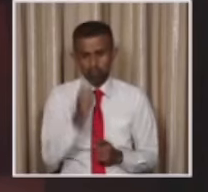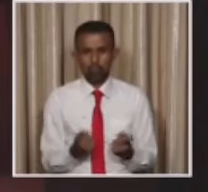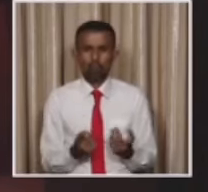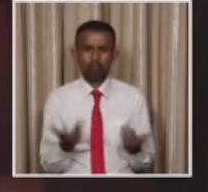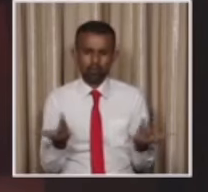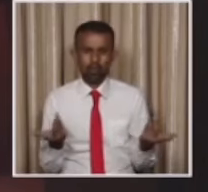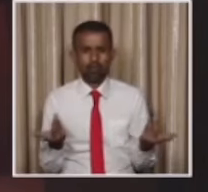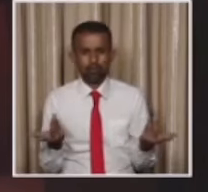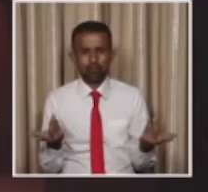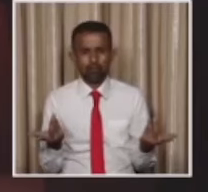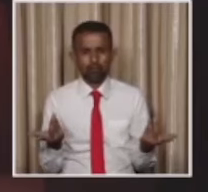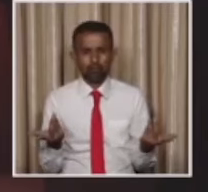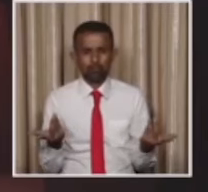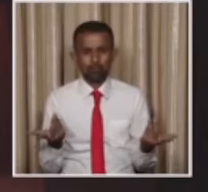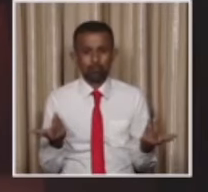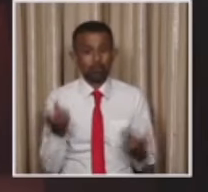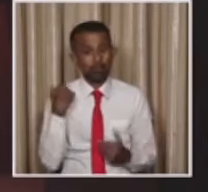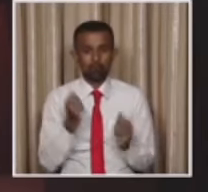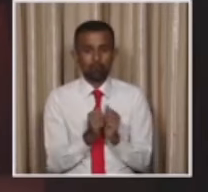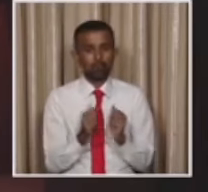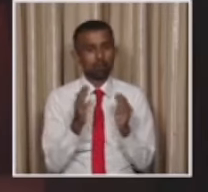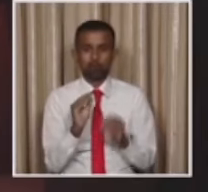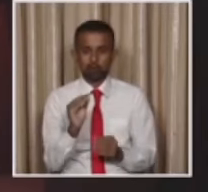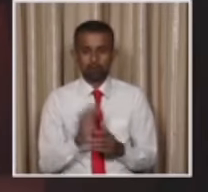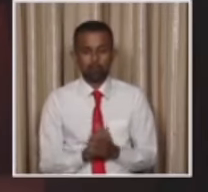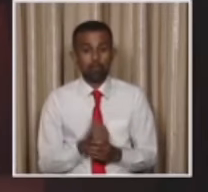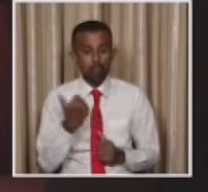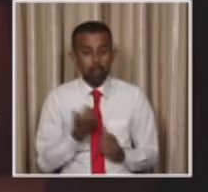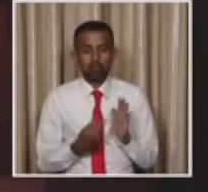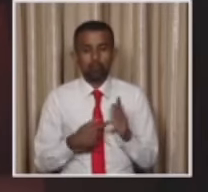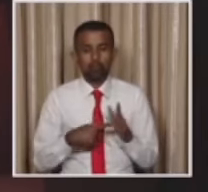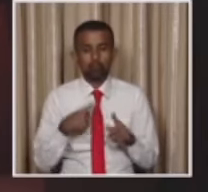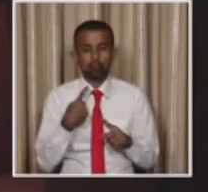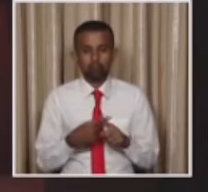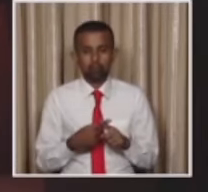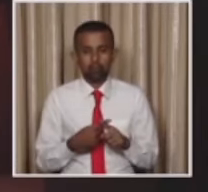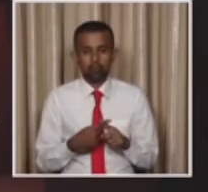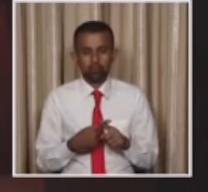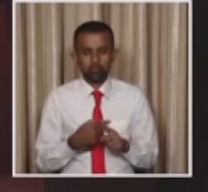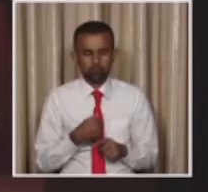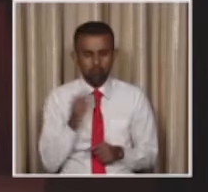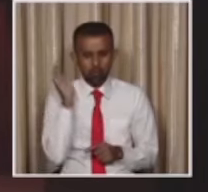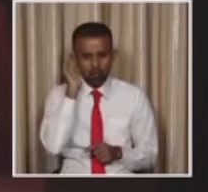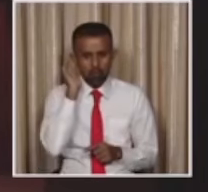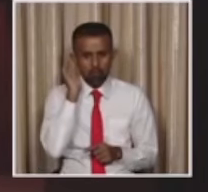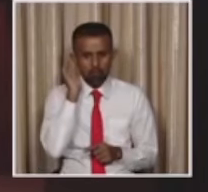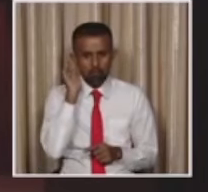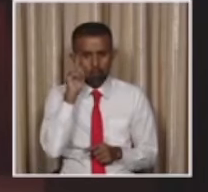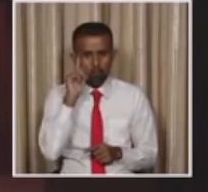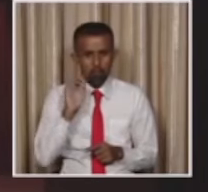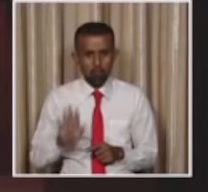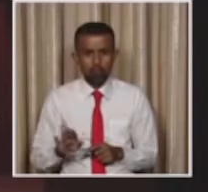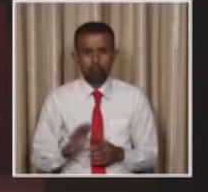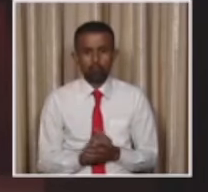නැහැ. ඒ කර්තව්‍යෂ්ඨ කරන්න. දැන් නව බදු වලින් අපිට අහන්නට ලැබිලා තිබෙනවා බලාපොරොත්තු